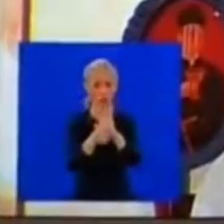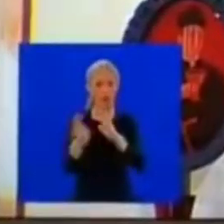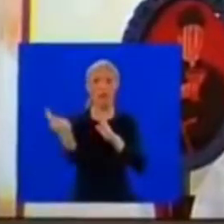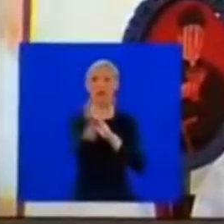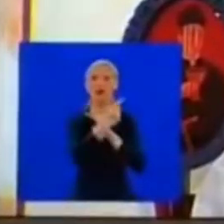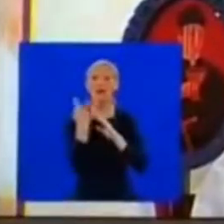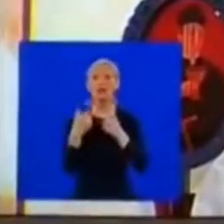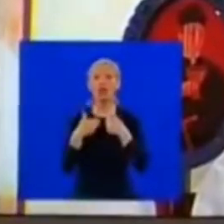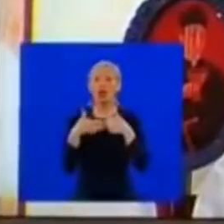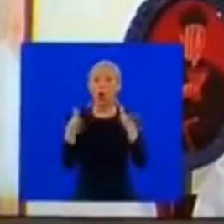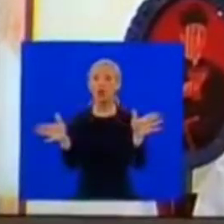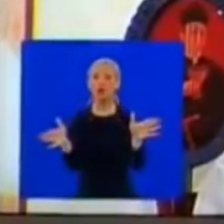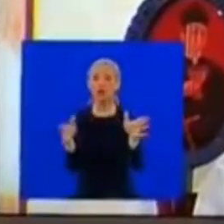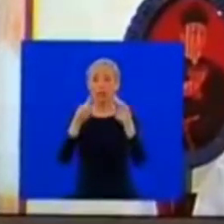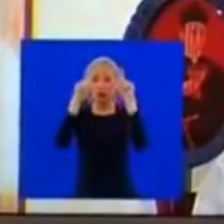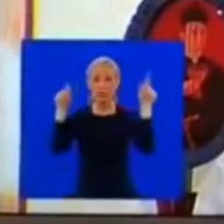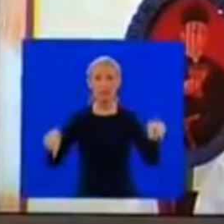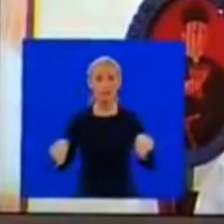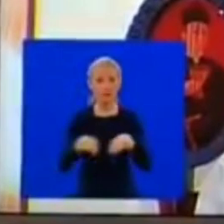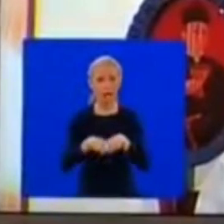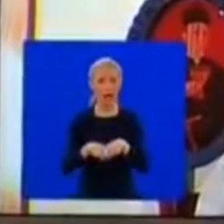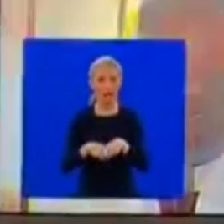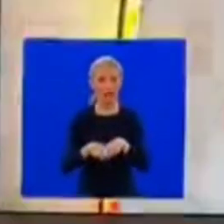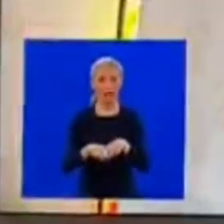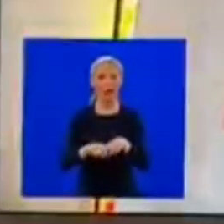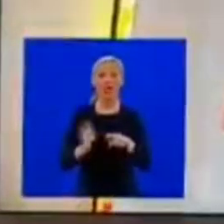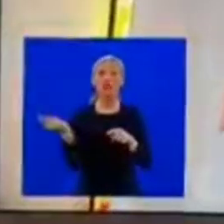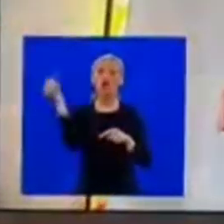i otvorenosti vrata za raj.